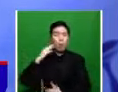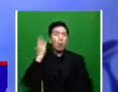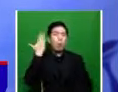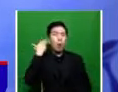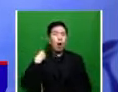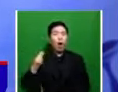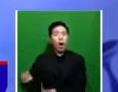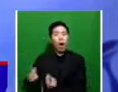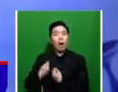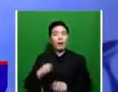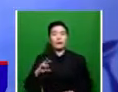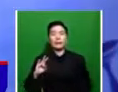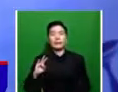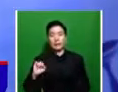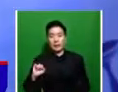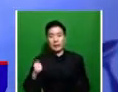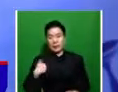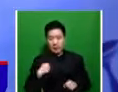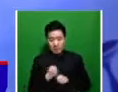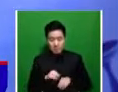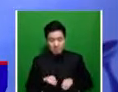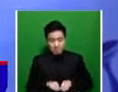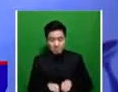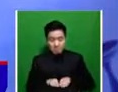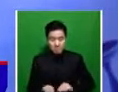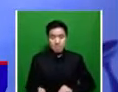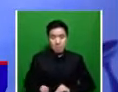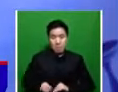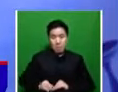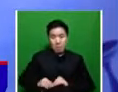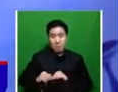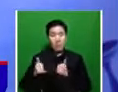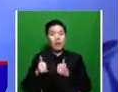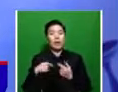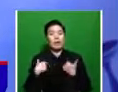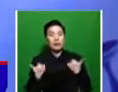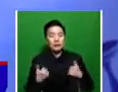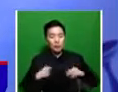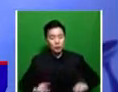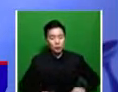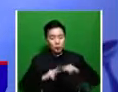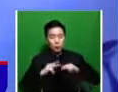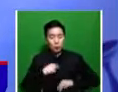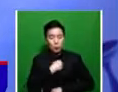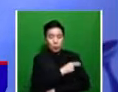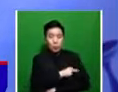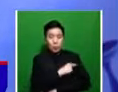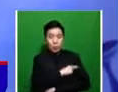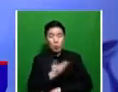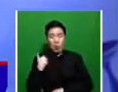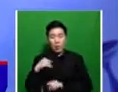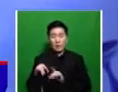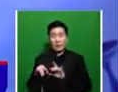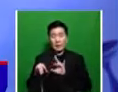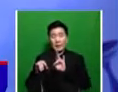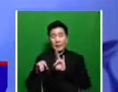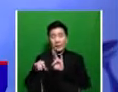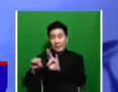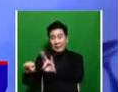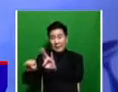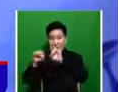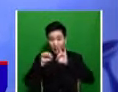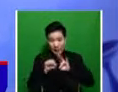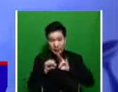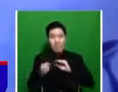เพียงแค่ 700,000 แต่เมื่อกำลังการผลิตในภาครวมเนี่ยมันมีมากขึ้นก็จะเพิ่มจาก 700,000 ต่อวันเป็น1,000,000ชิ้น